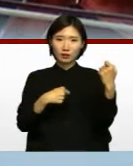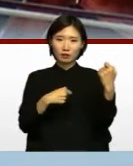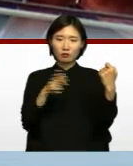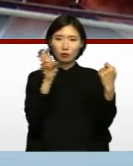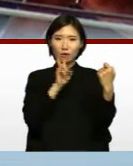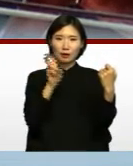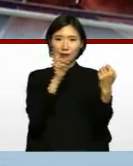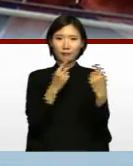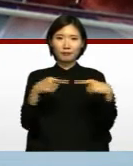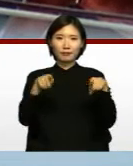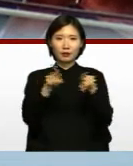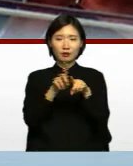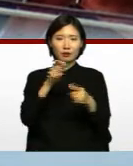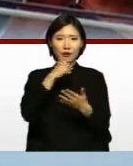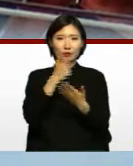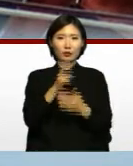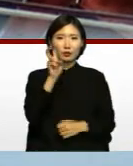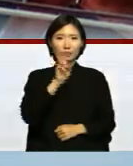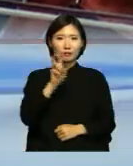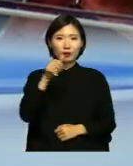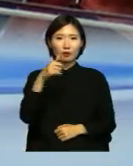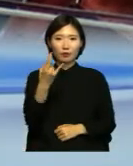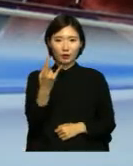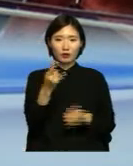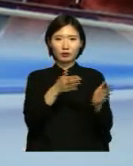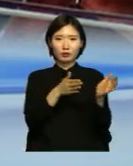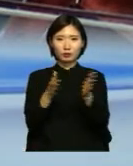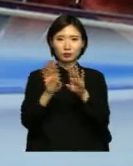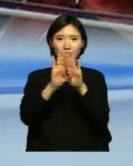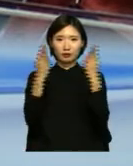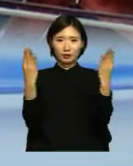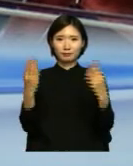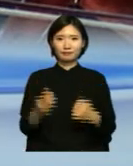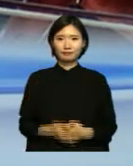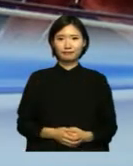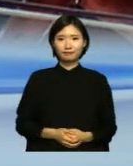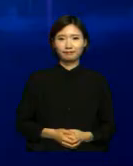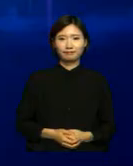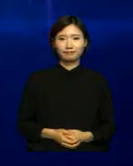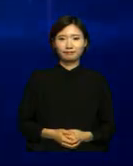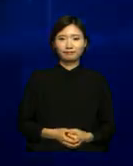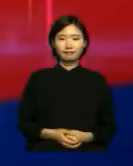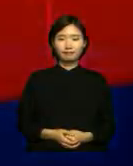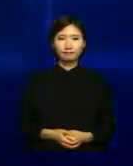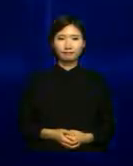합창을 선보인 감동의 음악회가 열렸습니다. 전진아 기자가 다녀왔습니다.